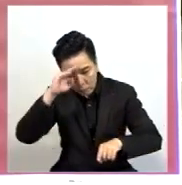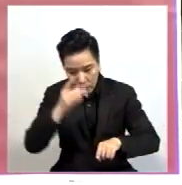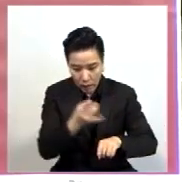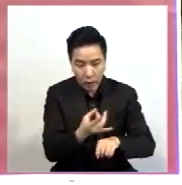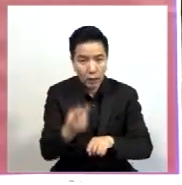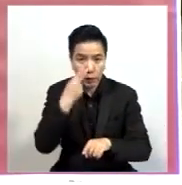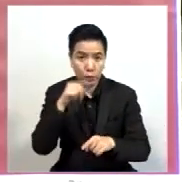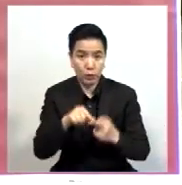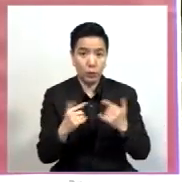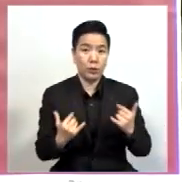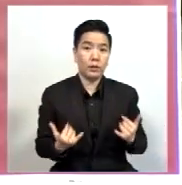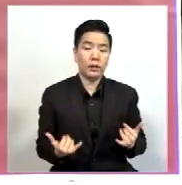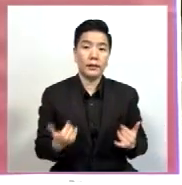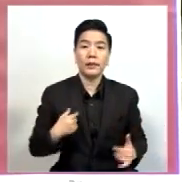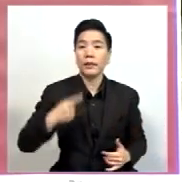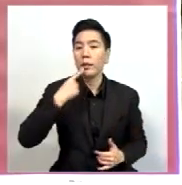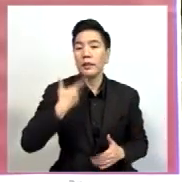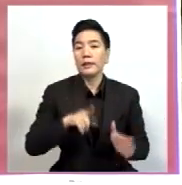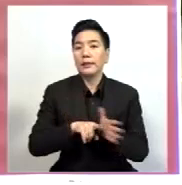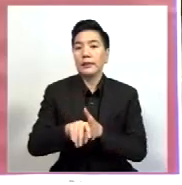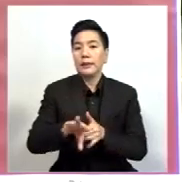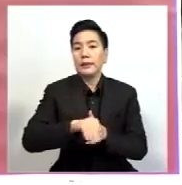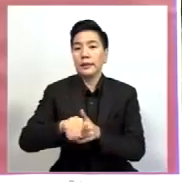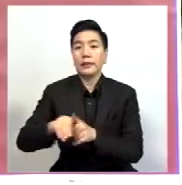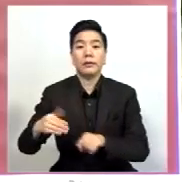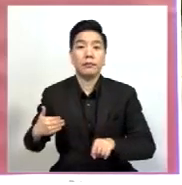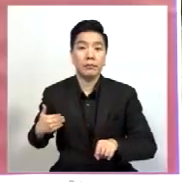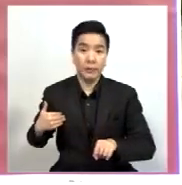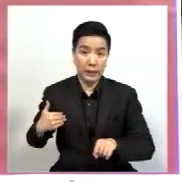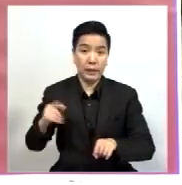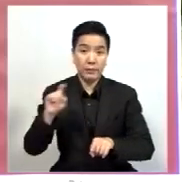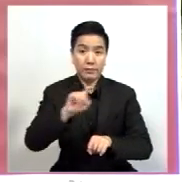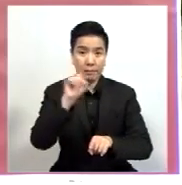นะครับว่ามีการติดเชื้อหรือเปล่านะครับเรียบร้อยแล้วนะครับ